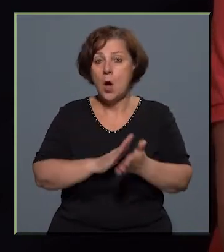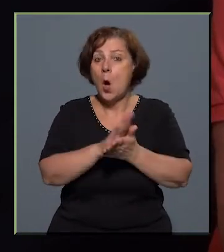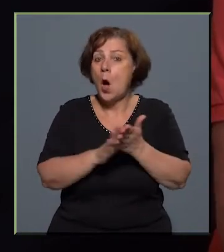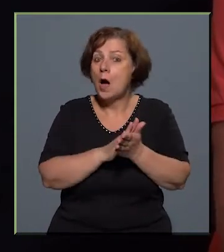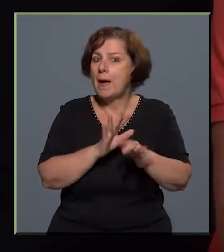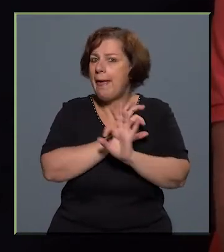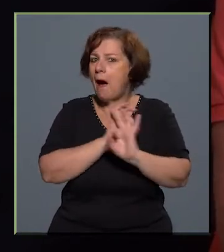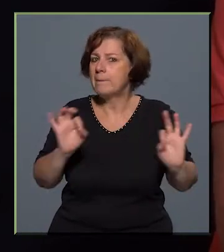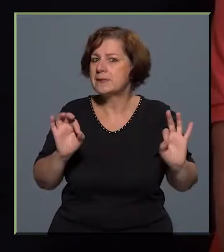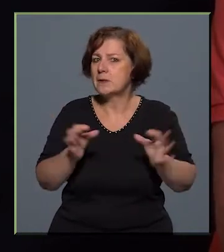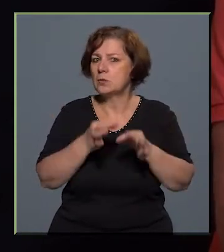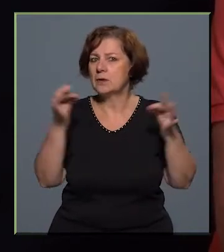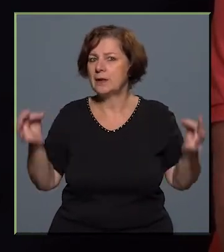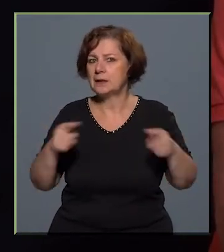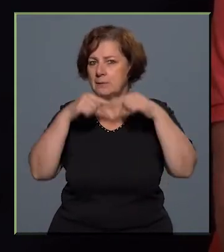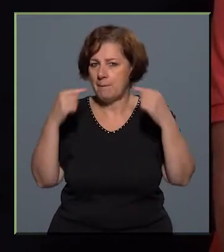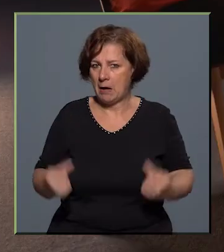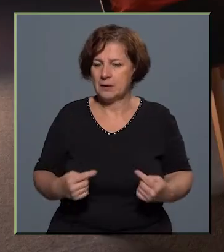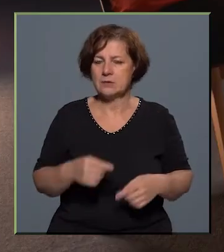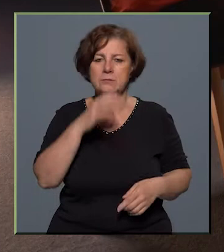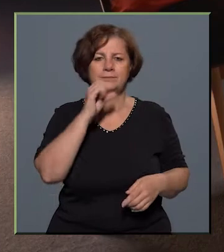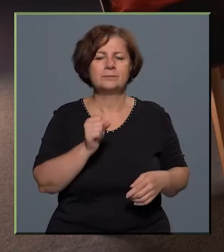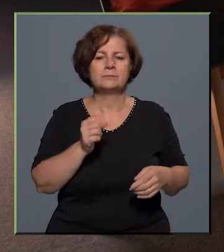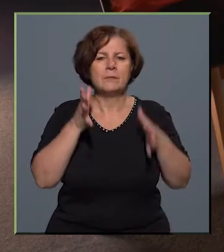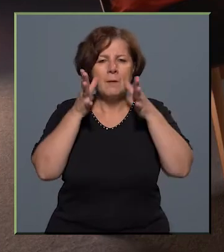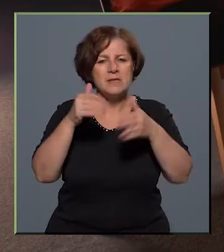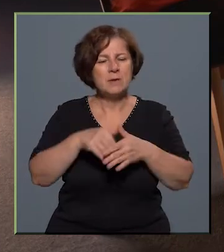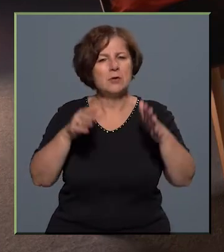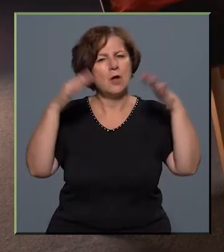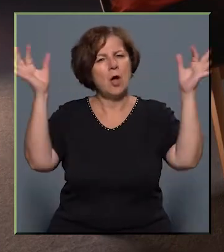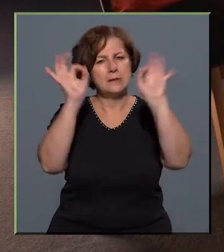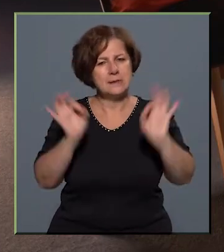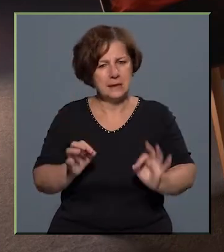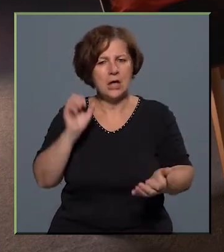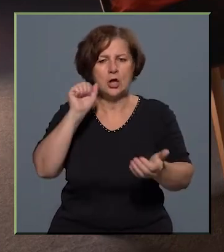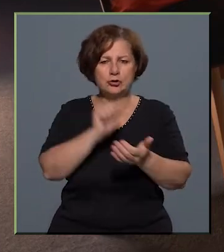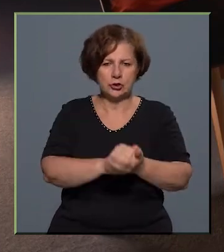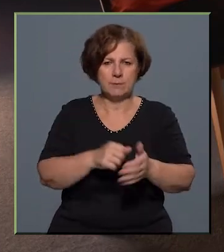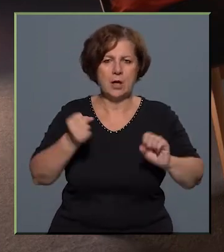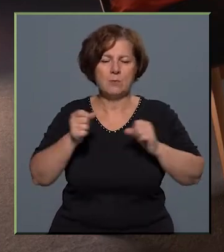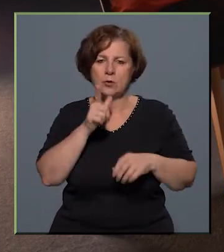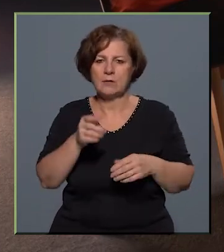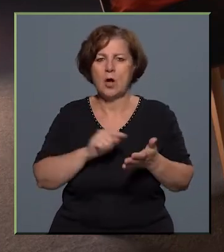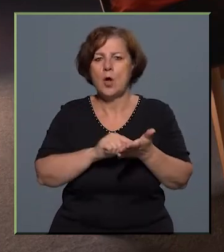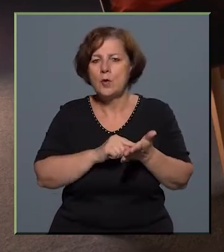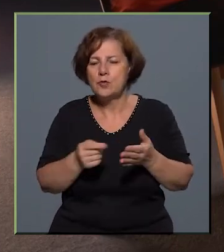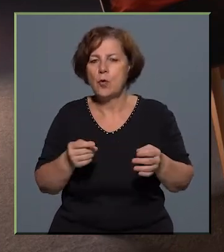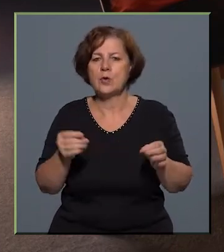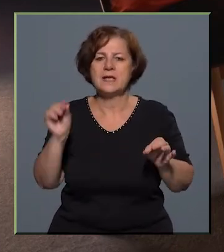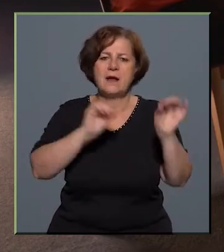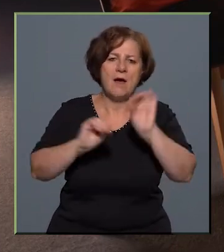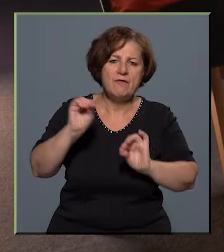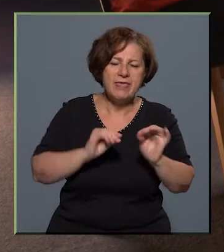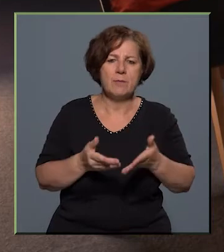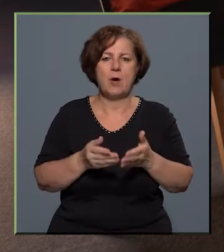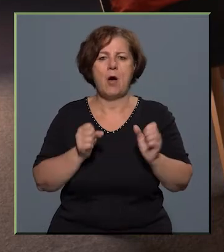amely abszolút mértékben meghatározó. Bízom benne, hogy a nagyvállalatok azok működni fognak, és stabilan fognak működni, mind a gyógyszergyárak, a vegyipar,